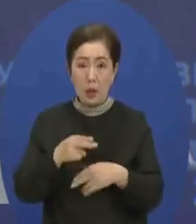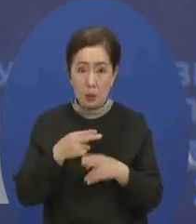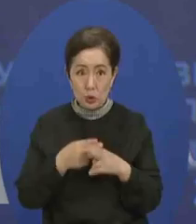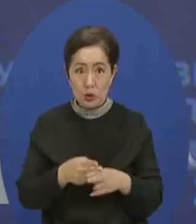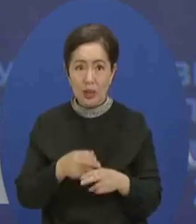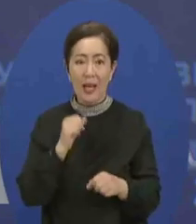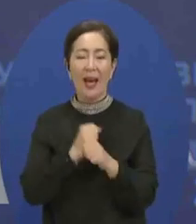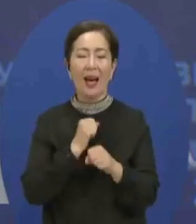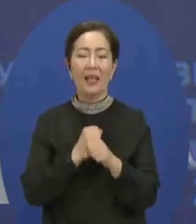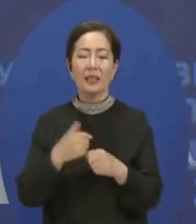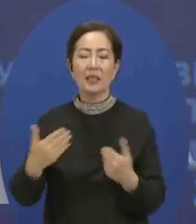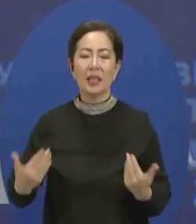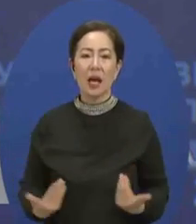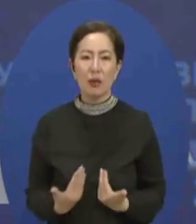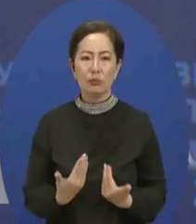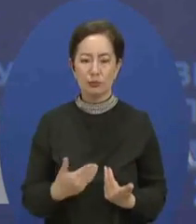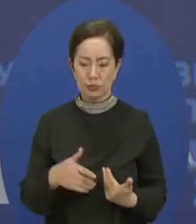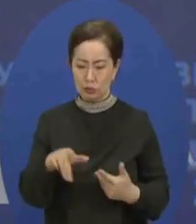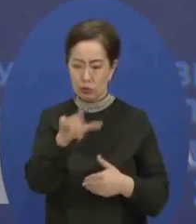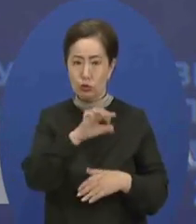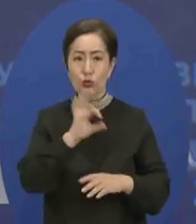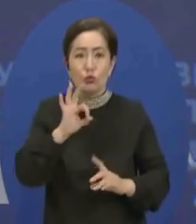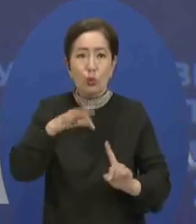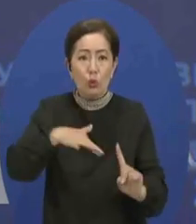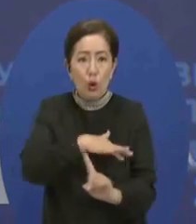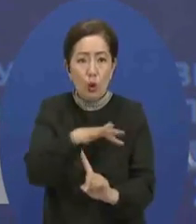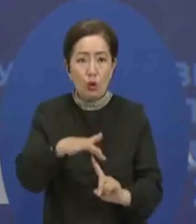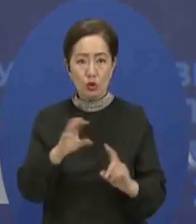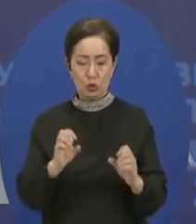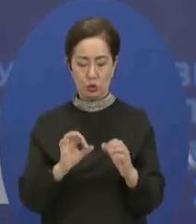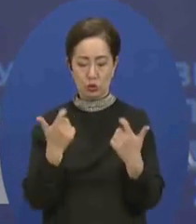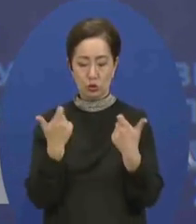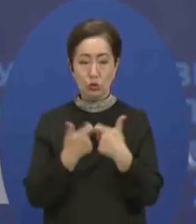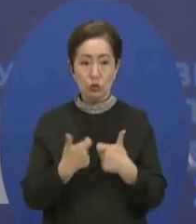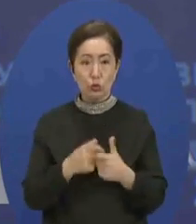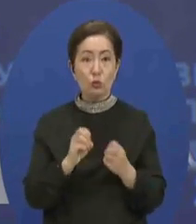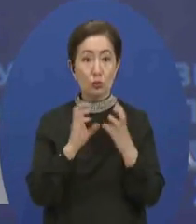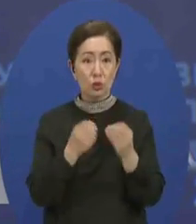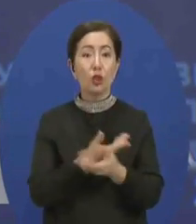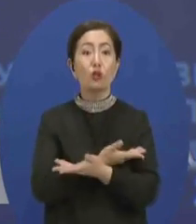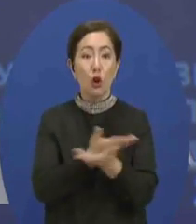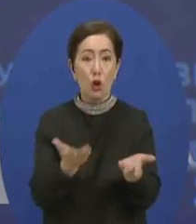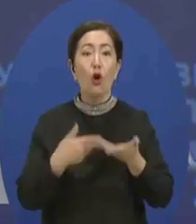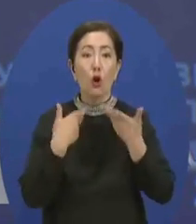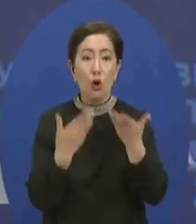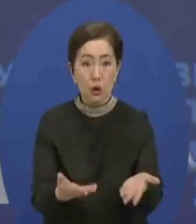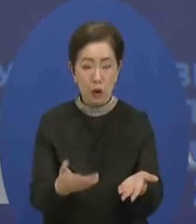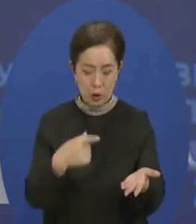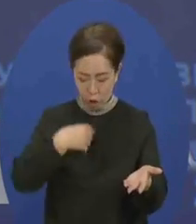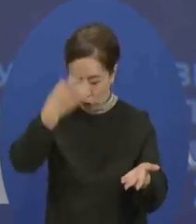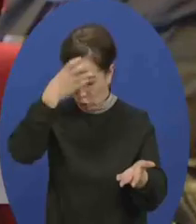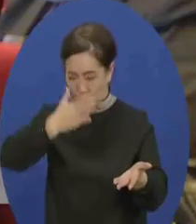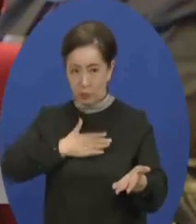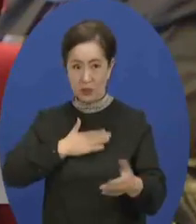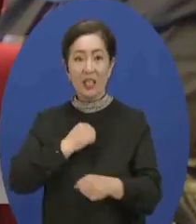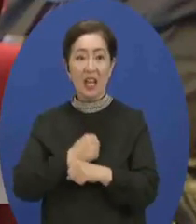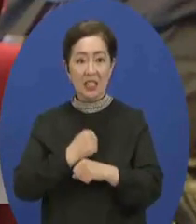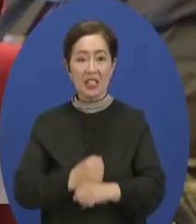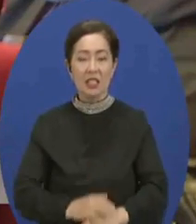Ажиллаж амжирах эрх зүйн таатай боломж нөхцөлийг та бүхэнд олгож өгье. Энэ бол төр засгаас их хэвээр